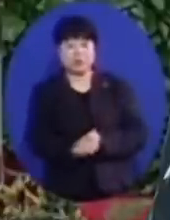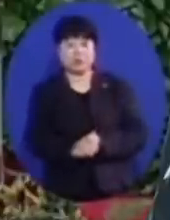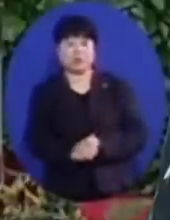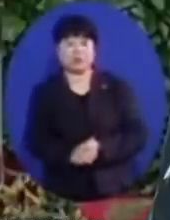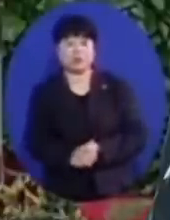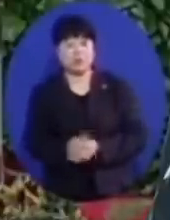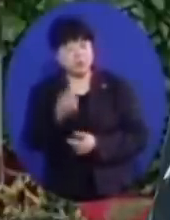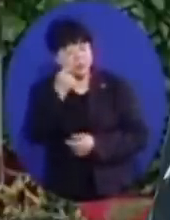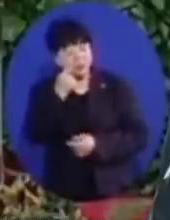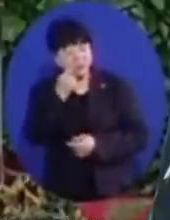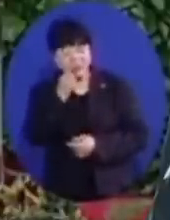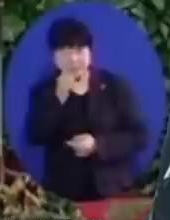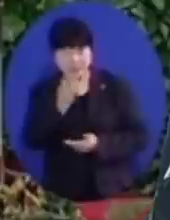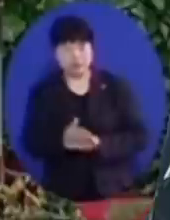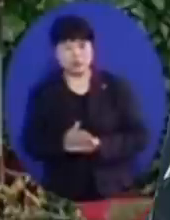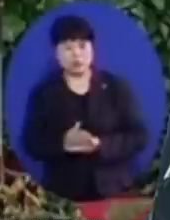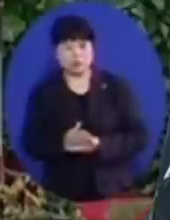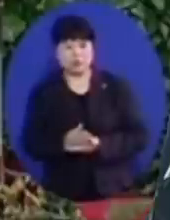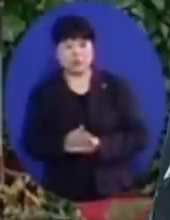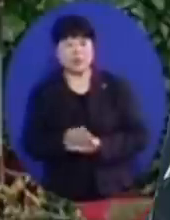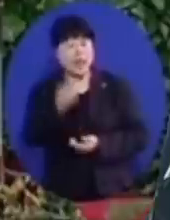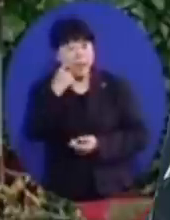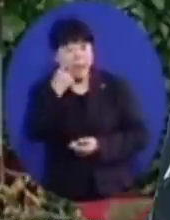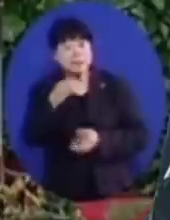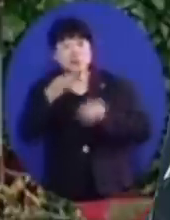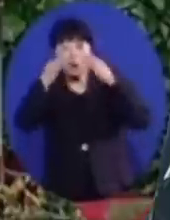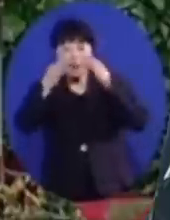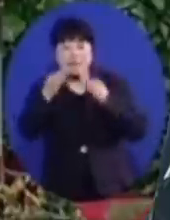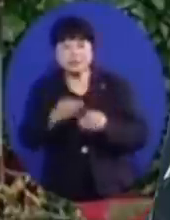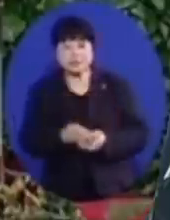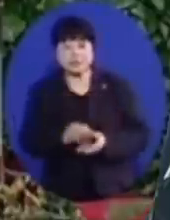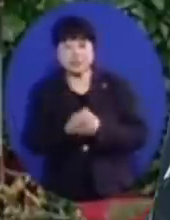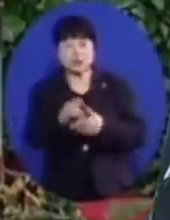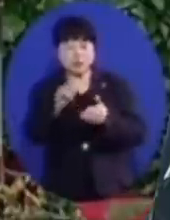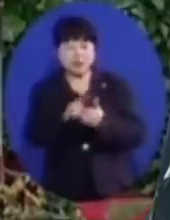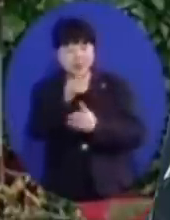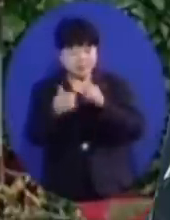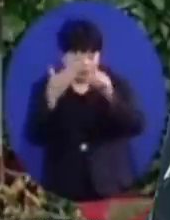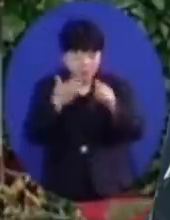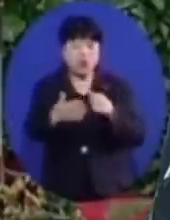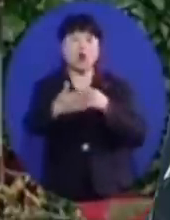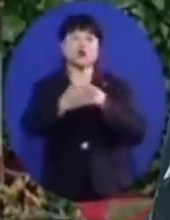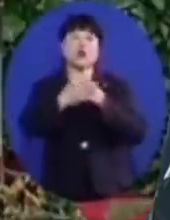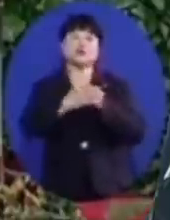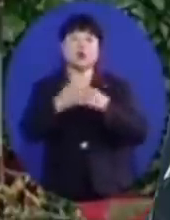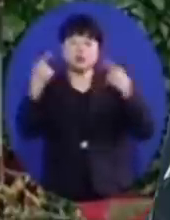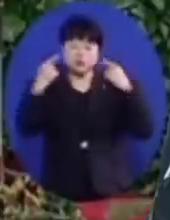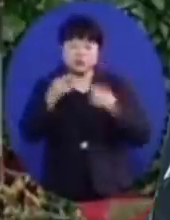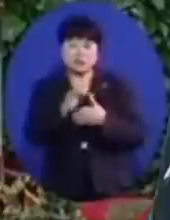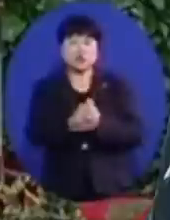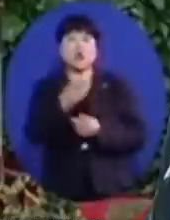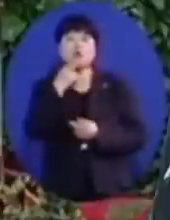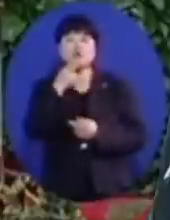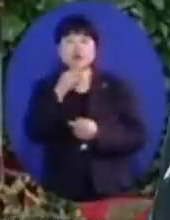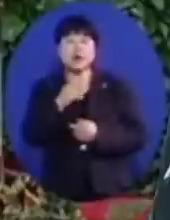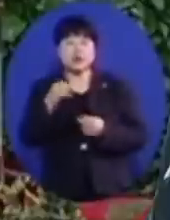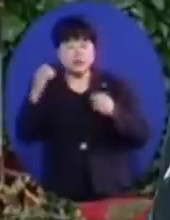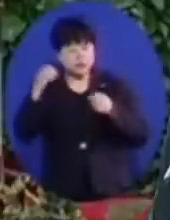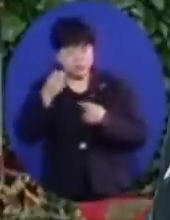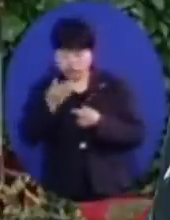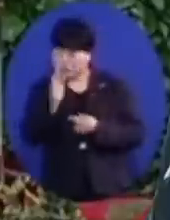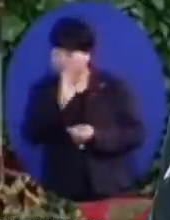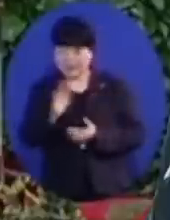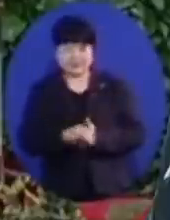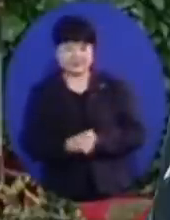말하지 마세요 엉터리 기도라도 해야 되는 것입니다 기도하면 하나님이 들으시는데 기도를 안 하면 안 들으시는